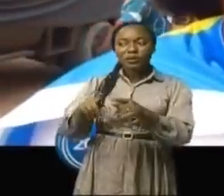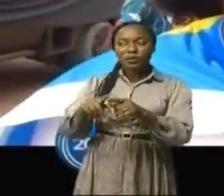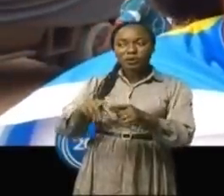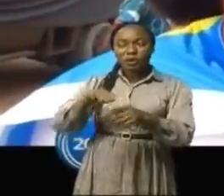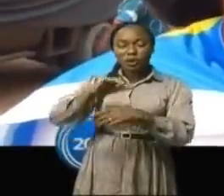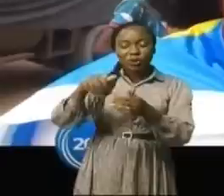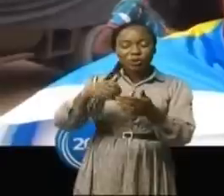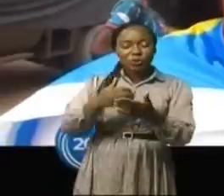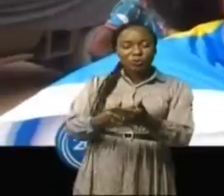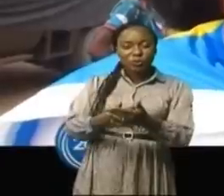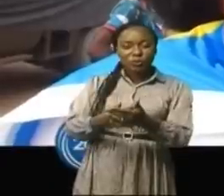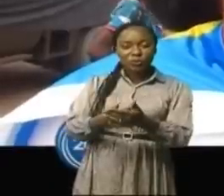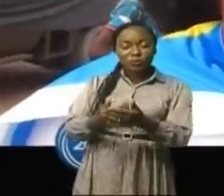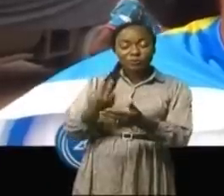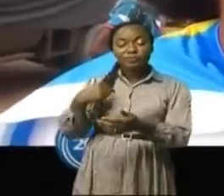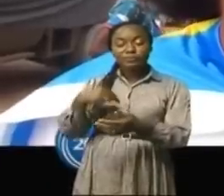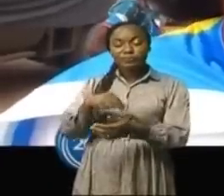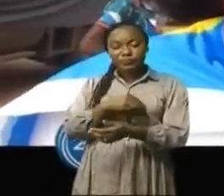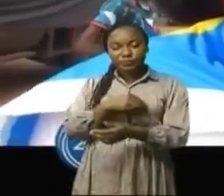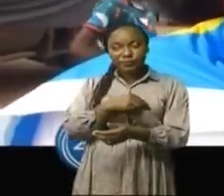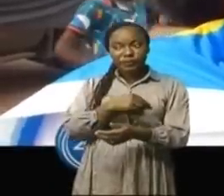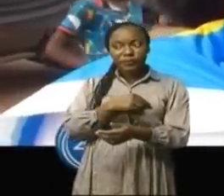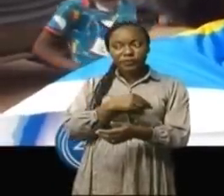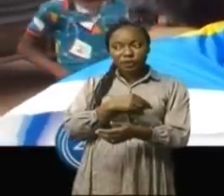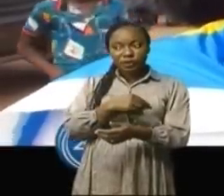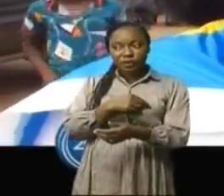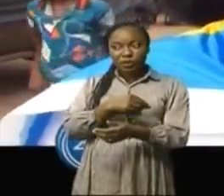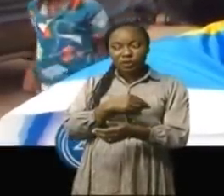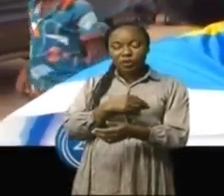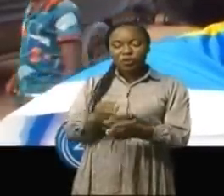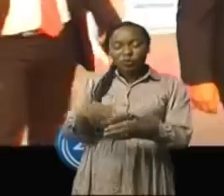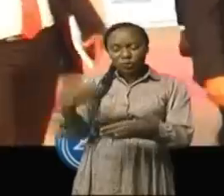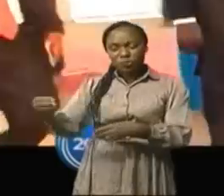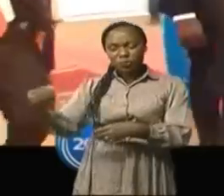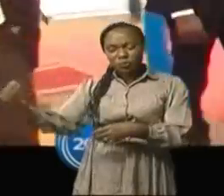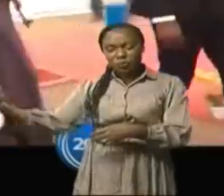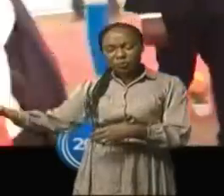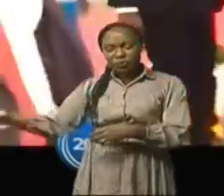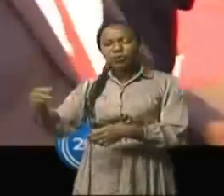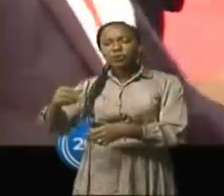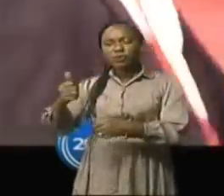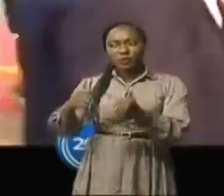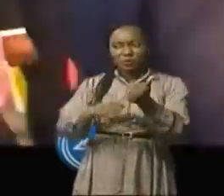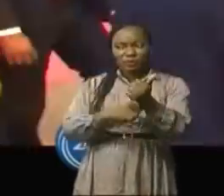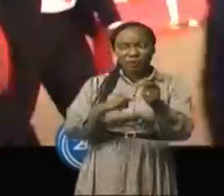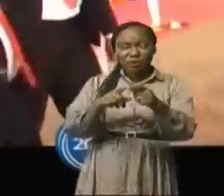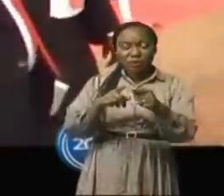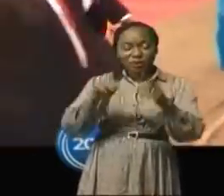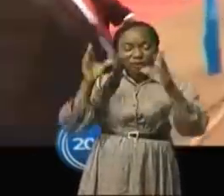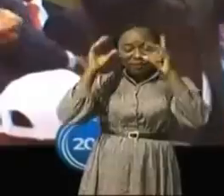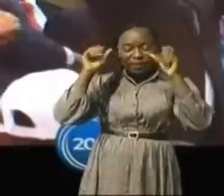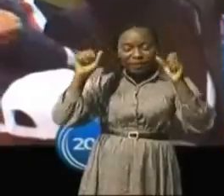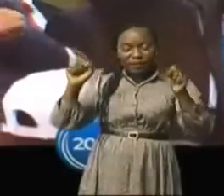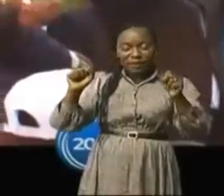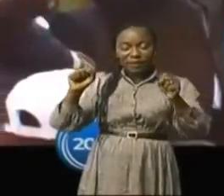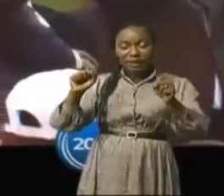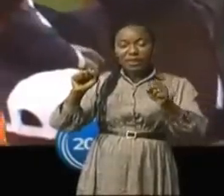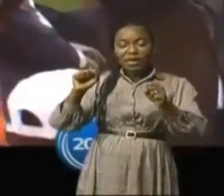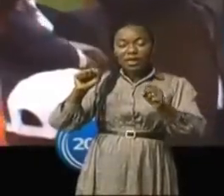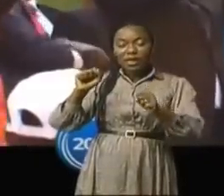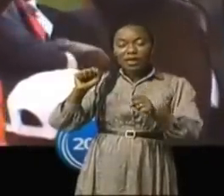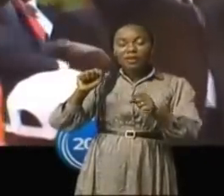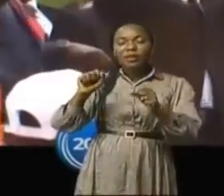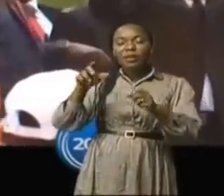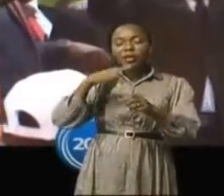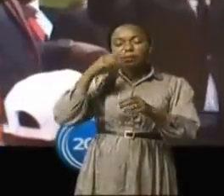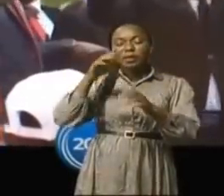tous, idéalement, pouvons aider à transmettre aussi. Le président de l'Assemblée nationale, Christophe Mbosso, qui a